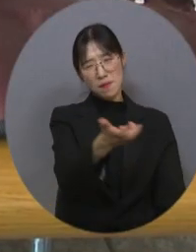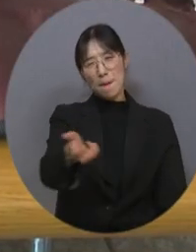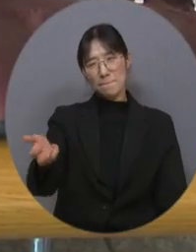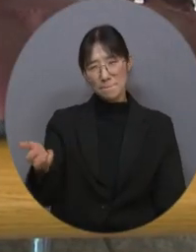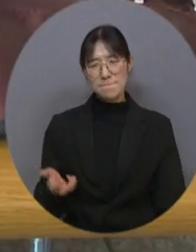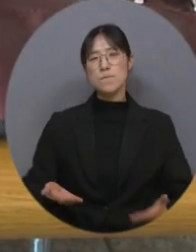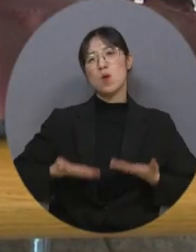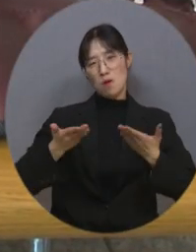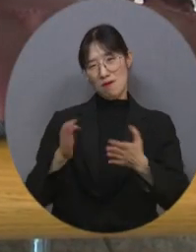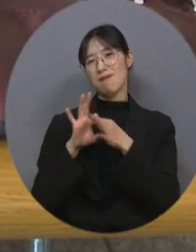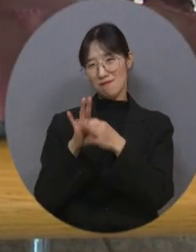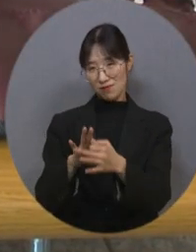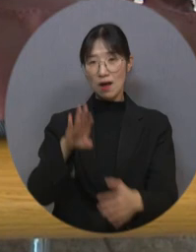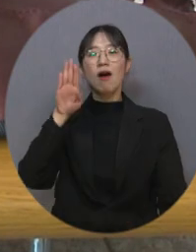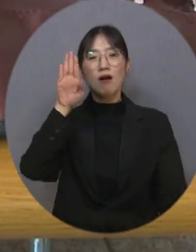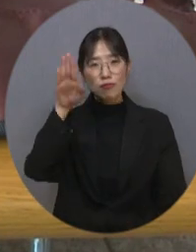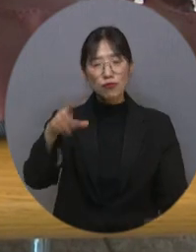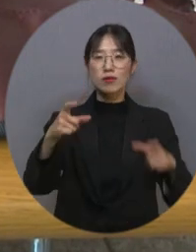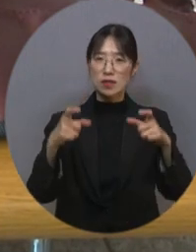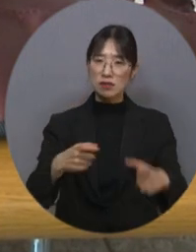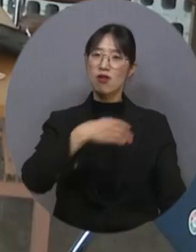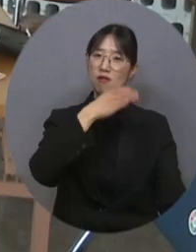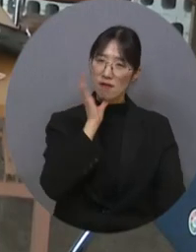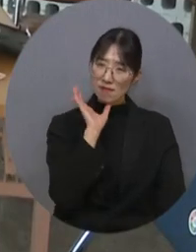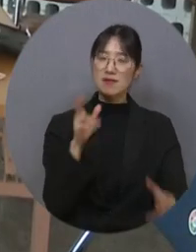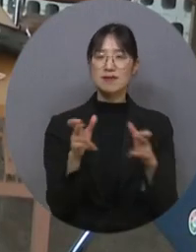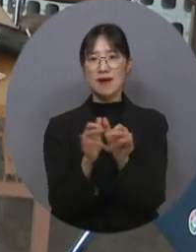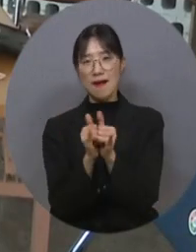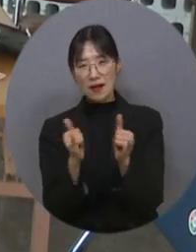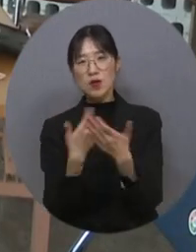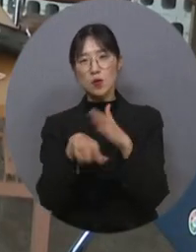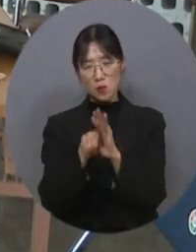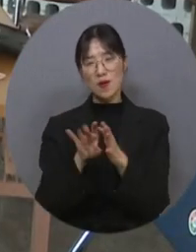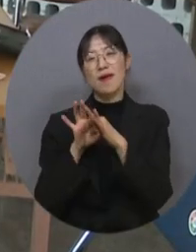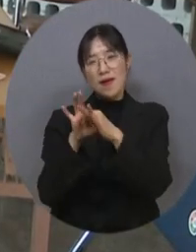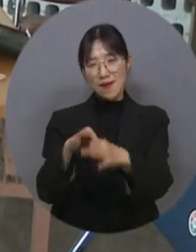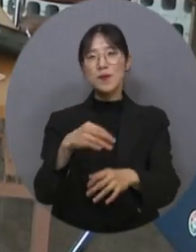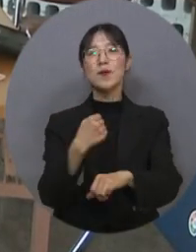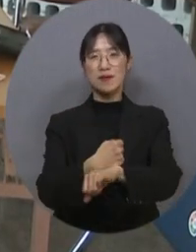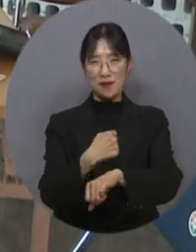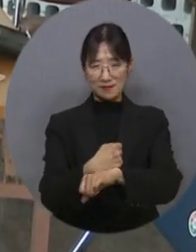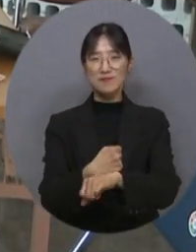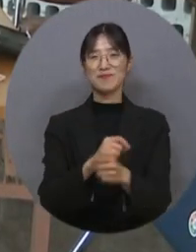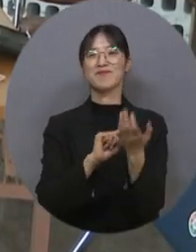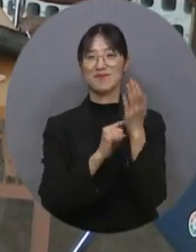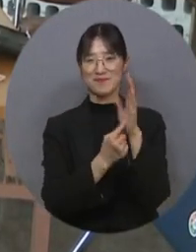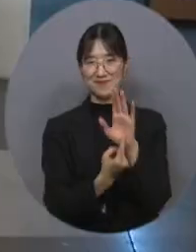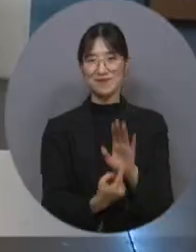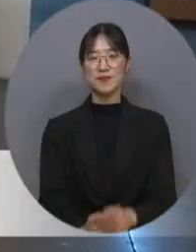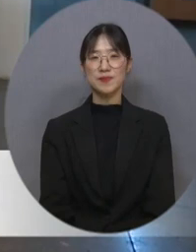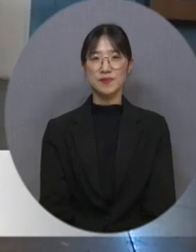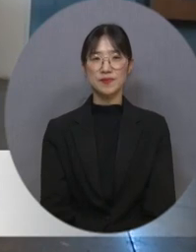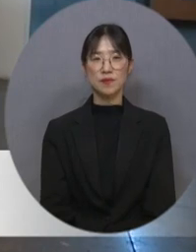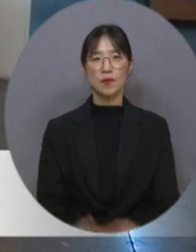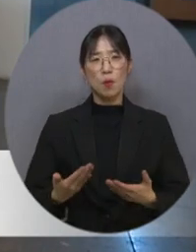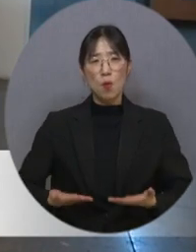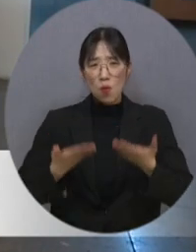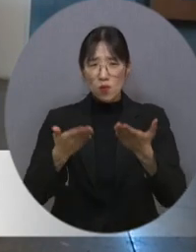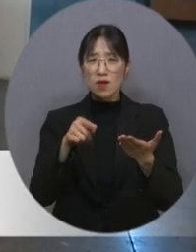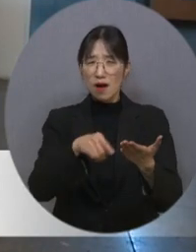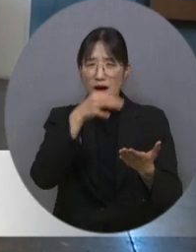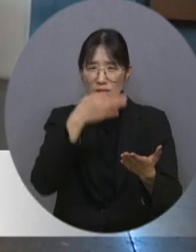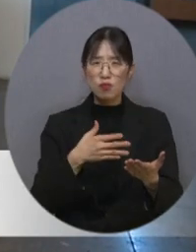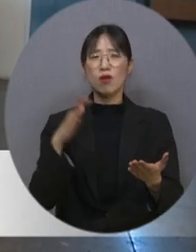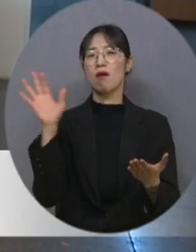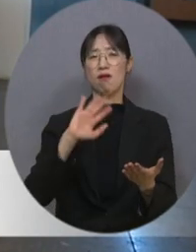단원들은 앞으로도 지역의 어르신과 장애인들을 위한 봉사를 이어가겠다고 밝혔습니다. 봉사가 힘든 게 아니라